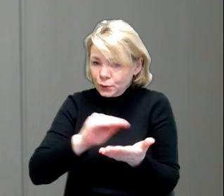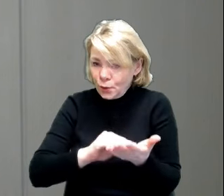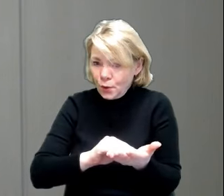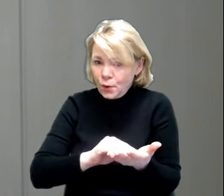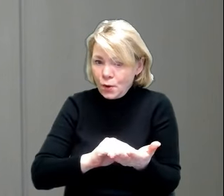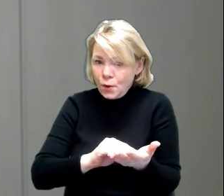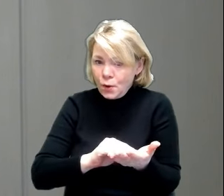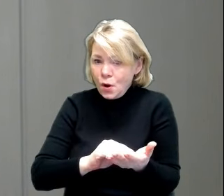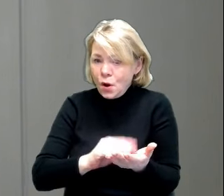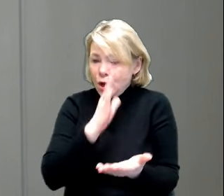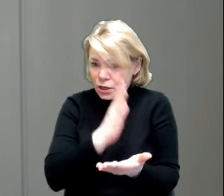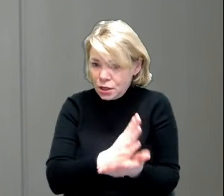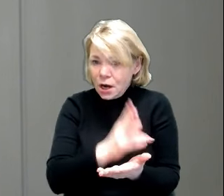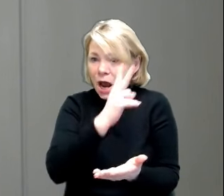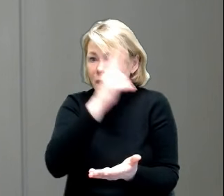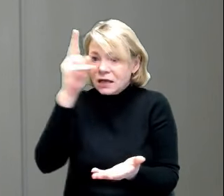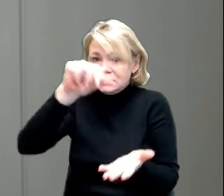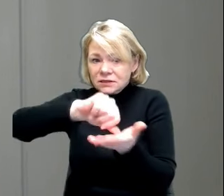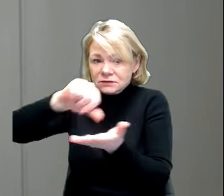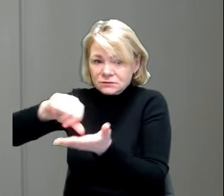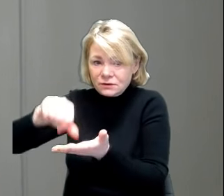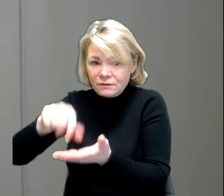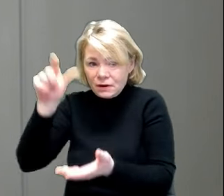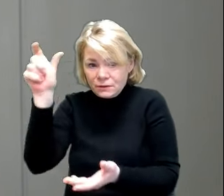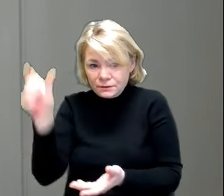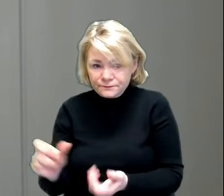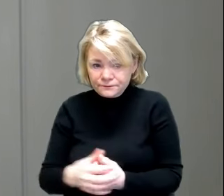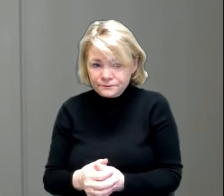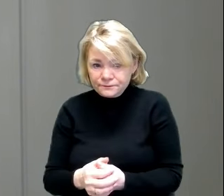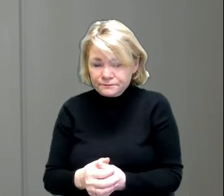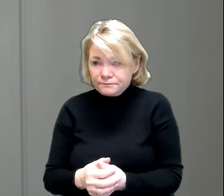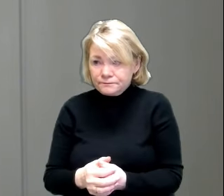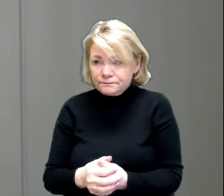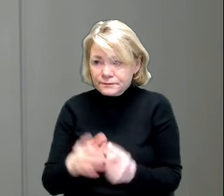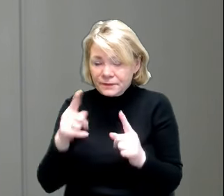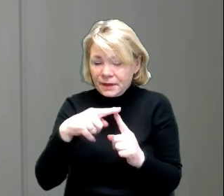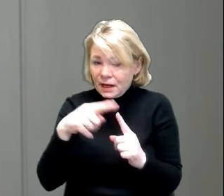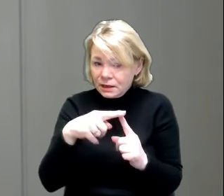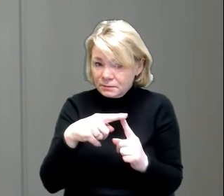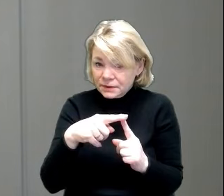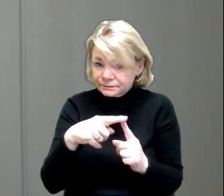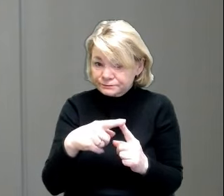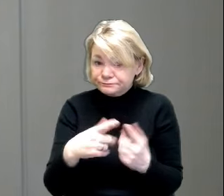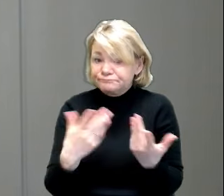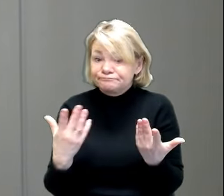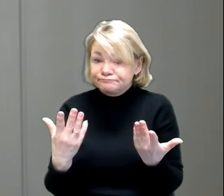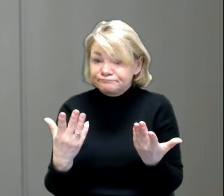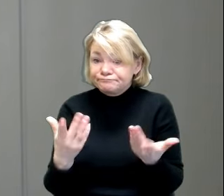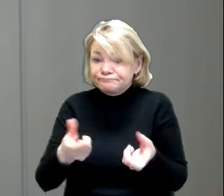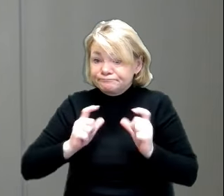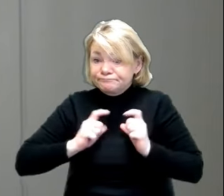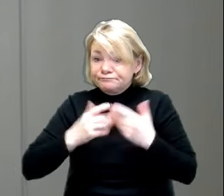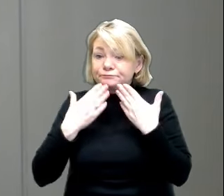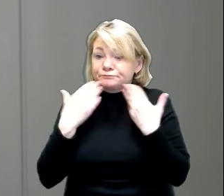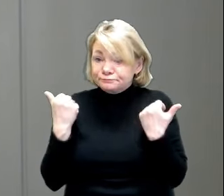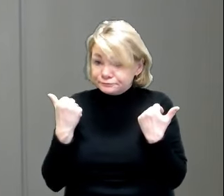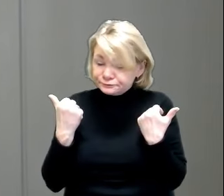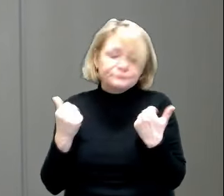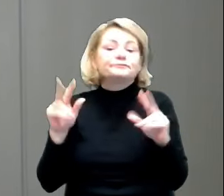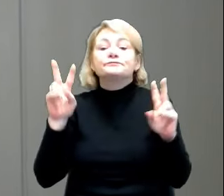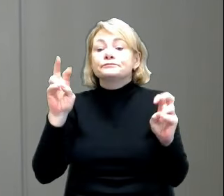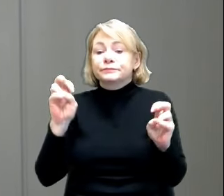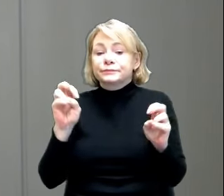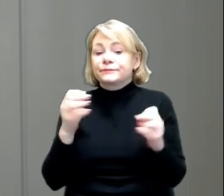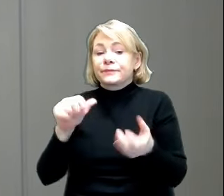tarybą ne meras neatstovauja tarybos nu reiškia nėra klausimas todėl ir yra kad aš